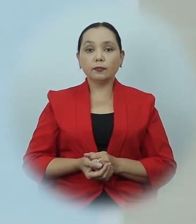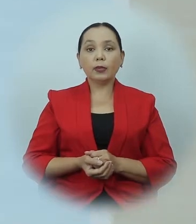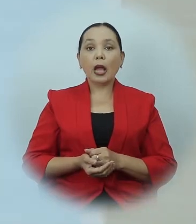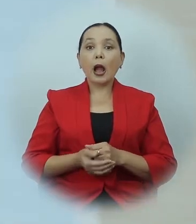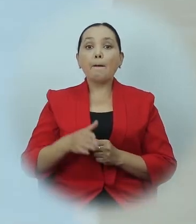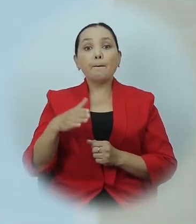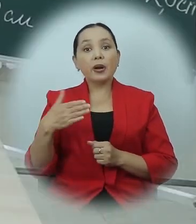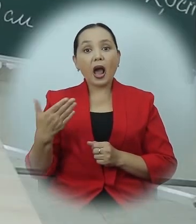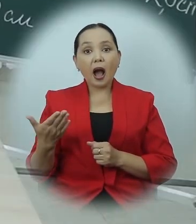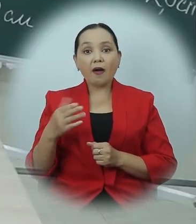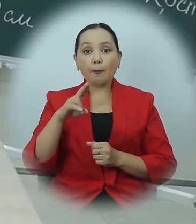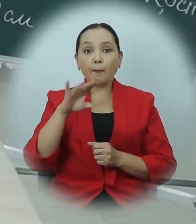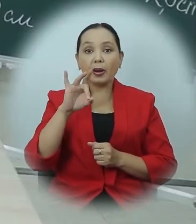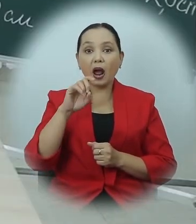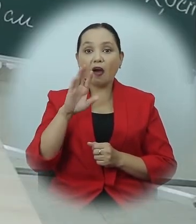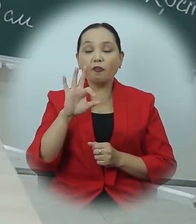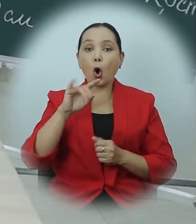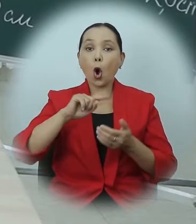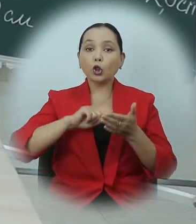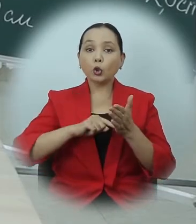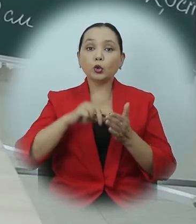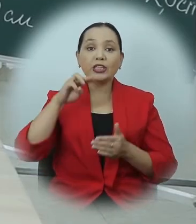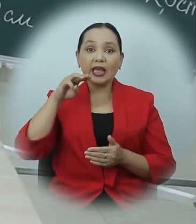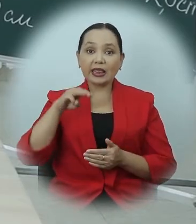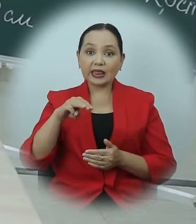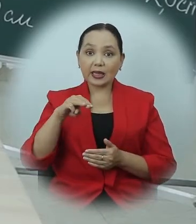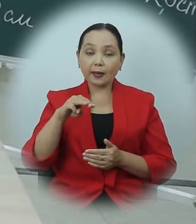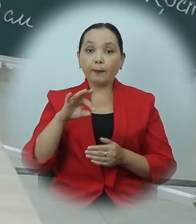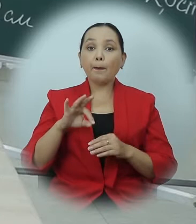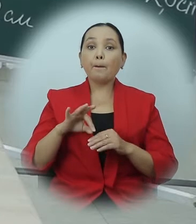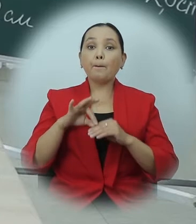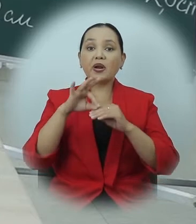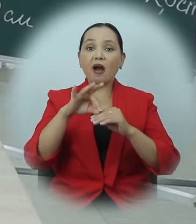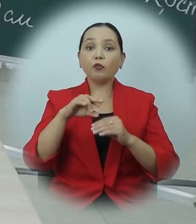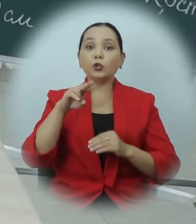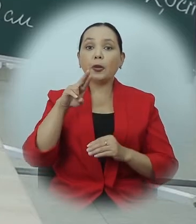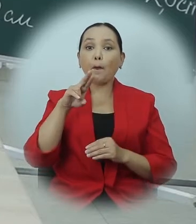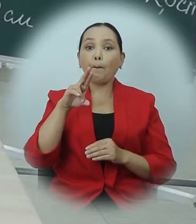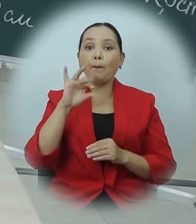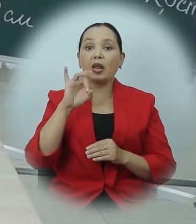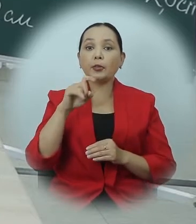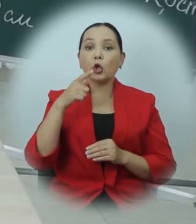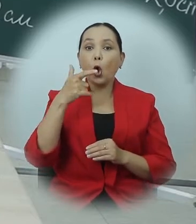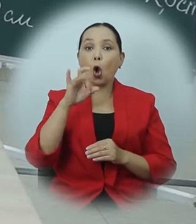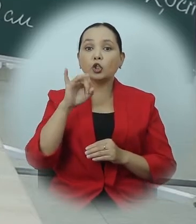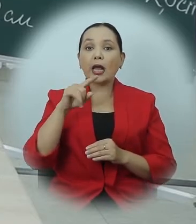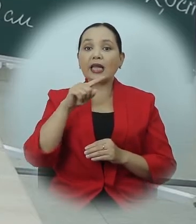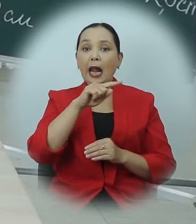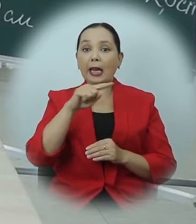Вправо от точки Т проводим перпендикулярную горизонтальную